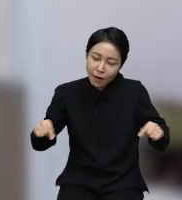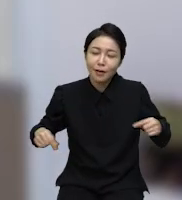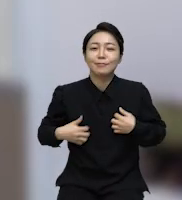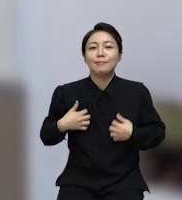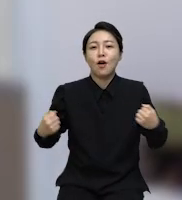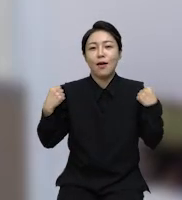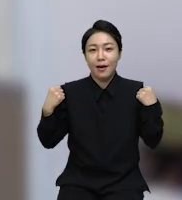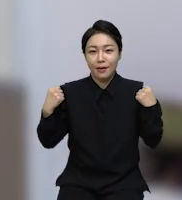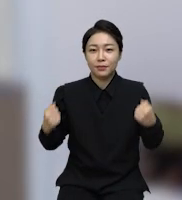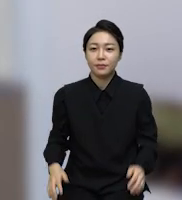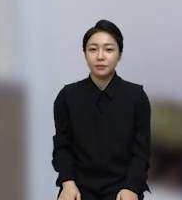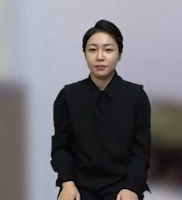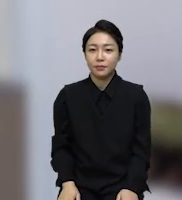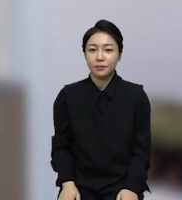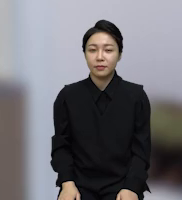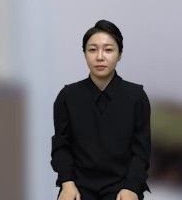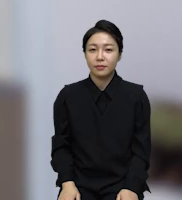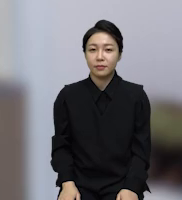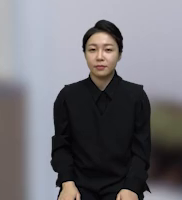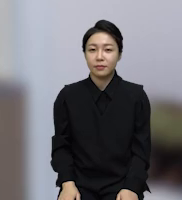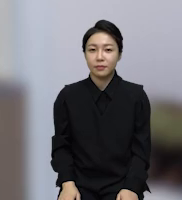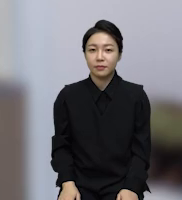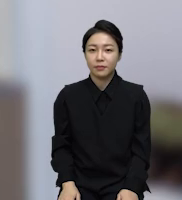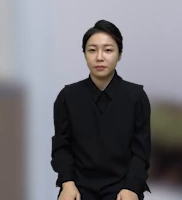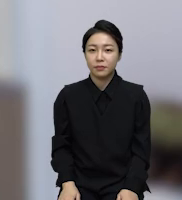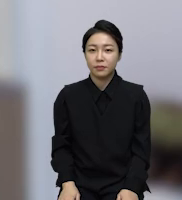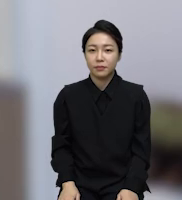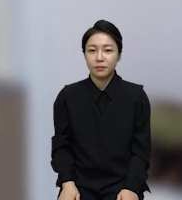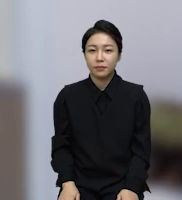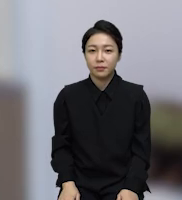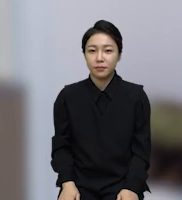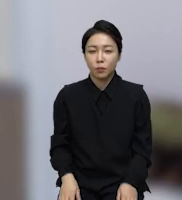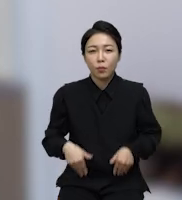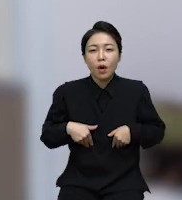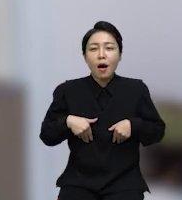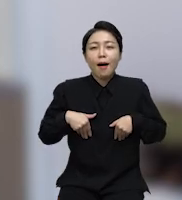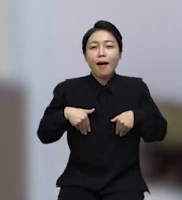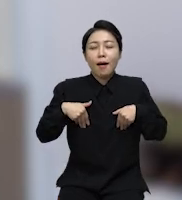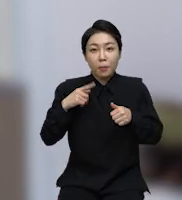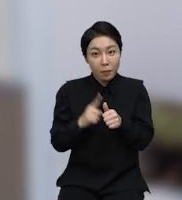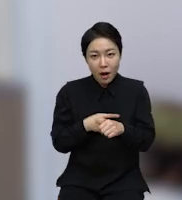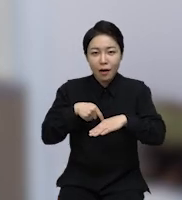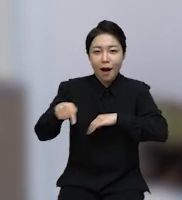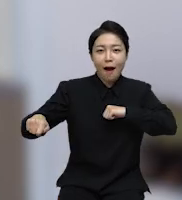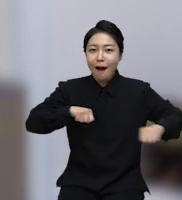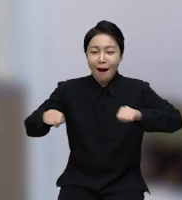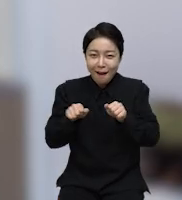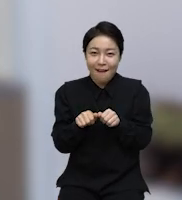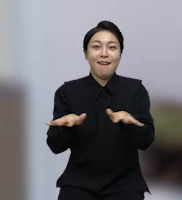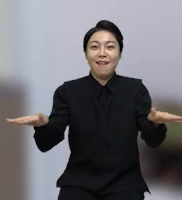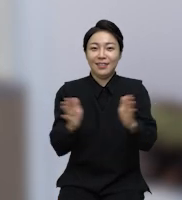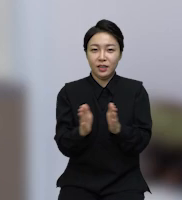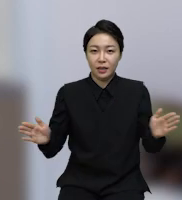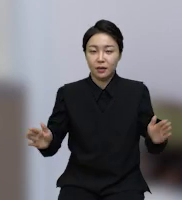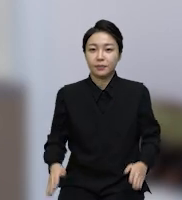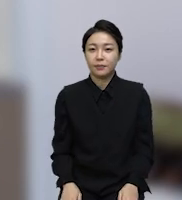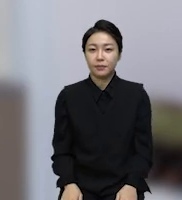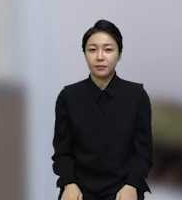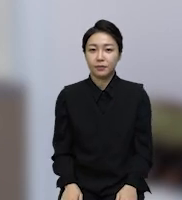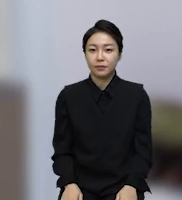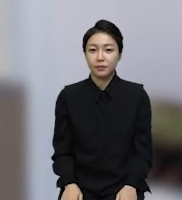새싹들은 온 가족의 건강한 먹거리가 되었습니다. 봄은 날씨가 포근해지며 야외 활동도